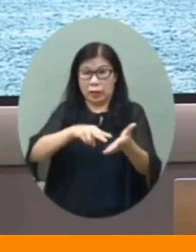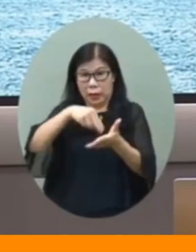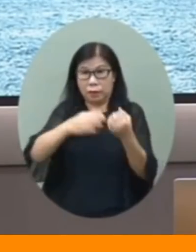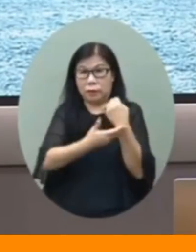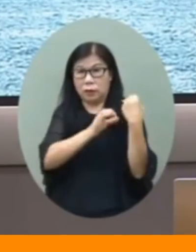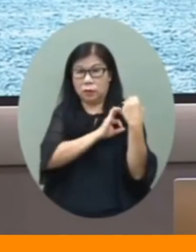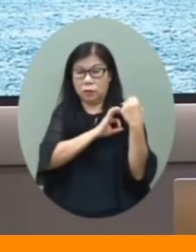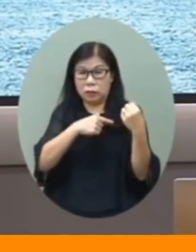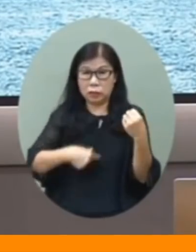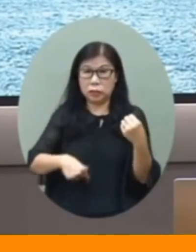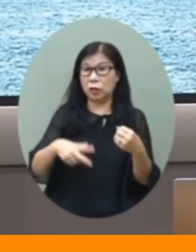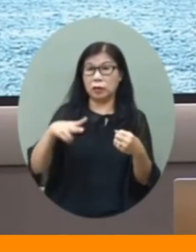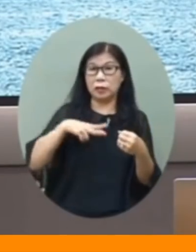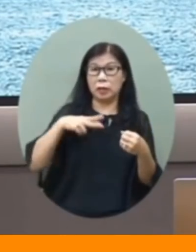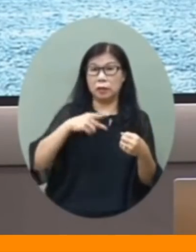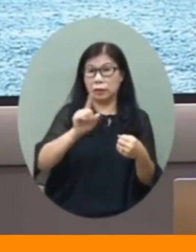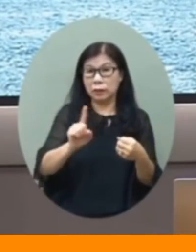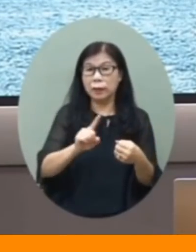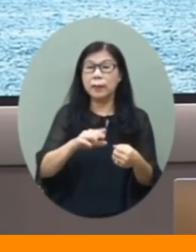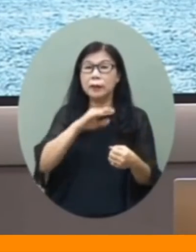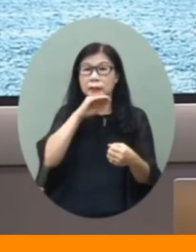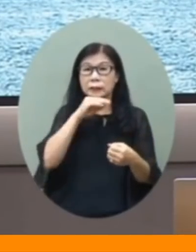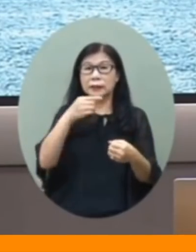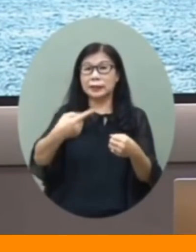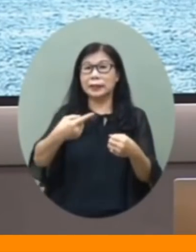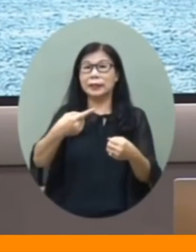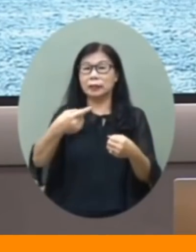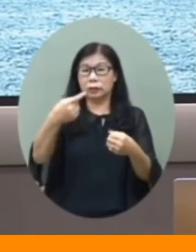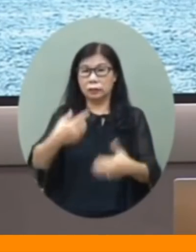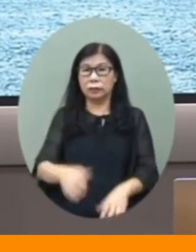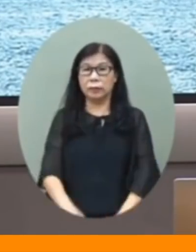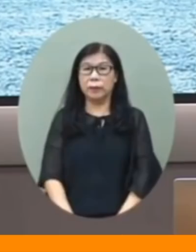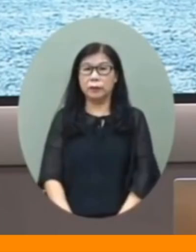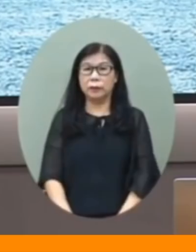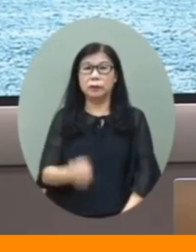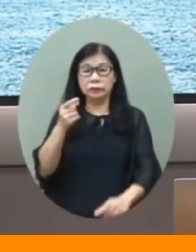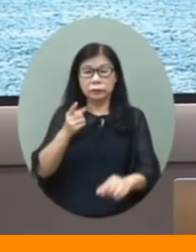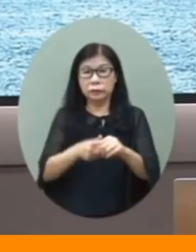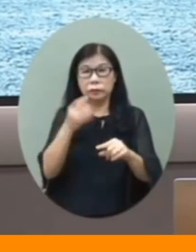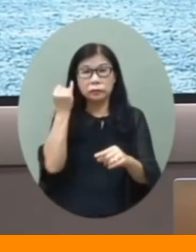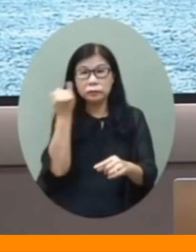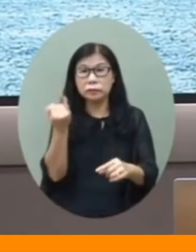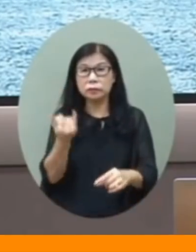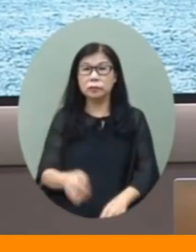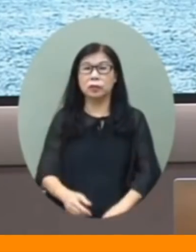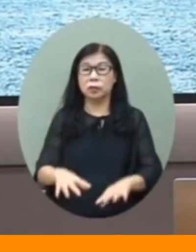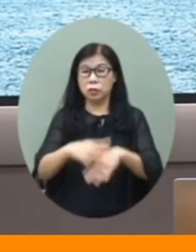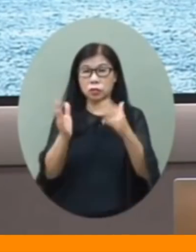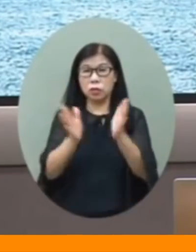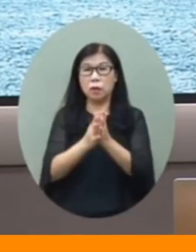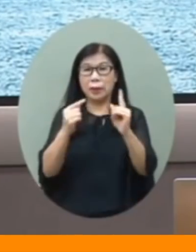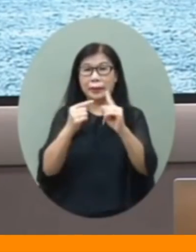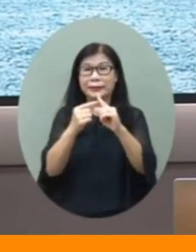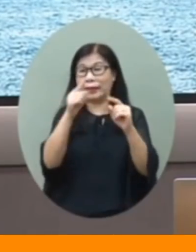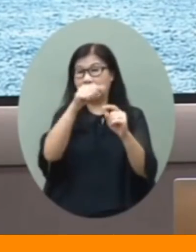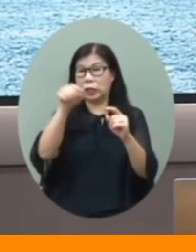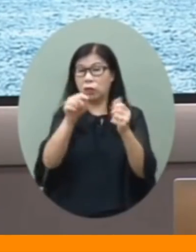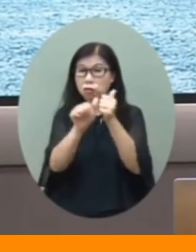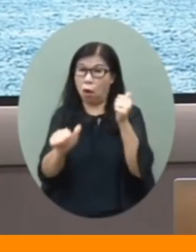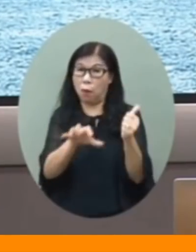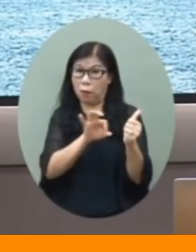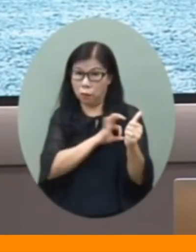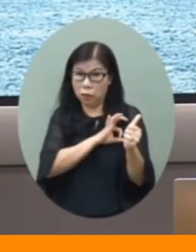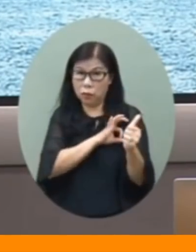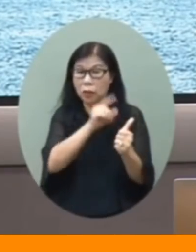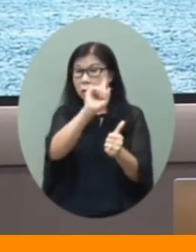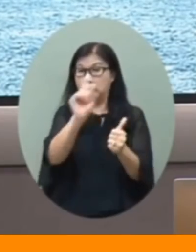員翻嚟嘅情況係點咧？呢度就有幾個都係假設性嘅。第一，我都唔知道 即係全國人民代表大會常務委員會